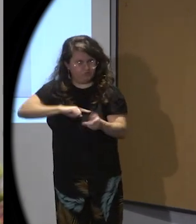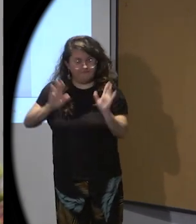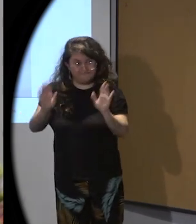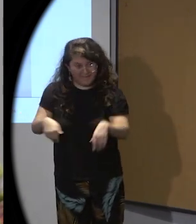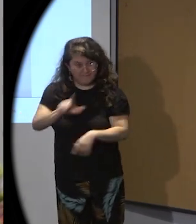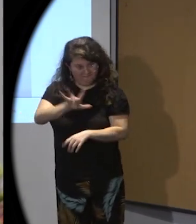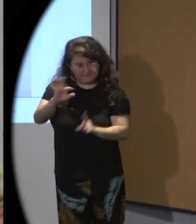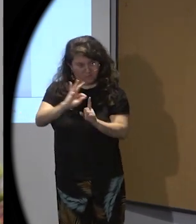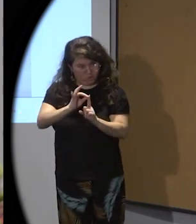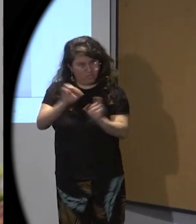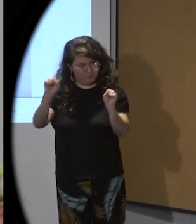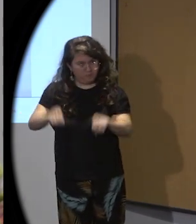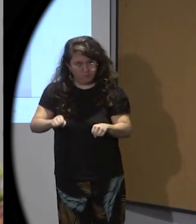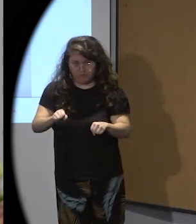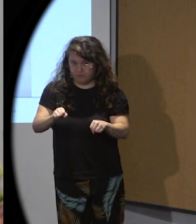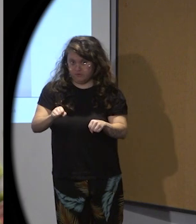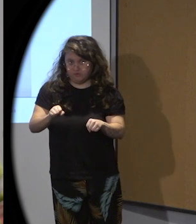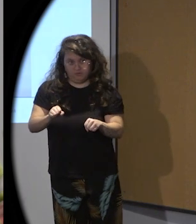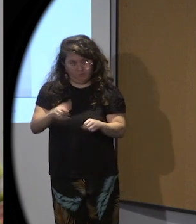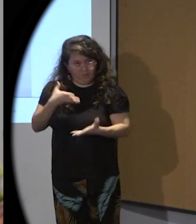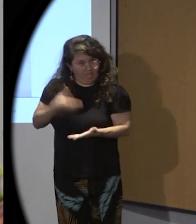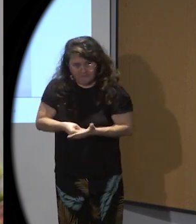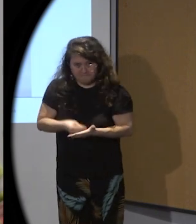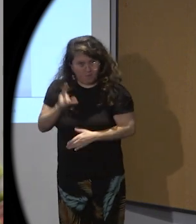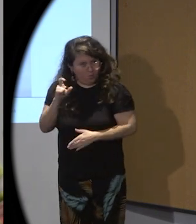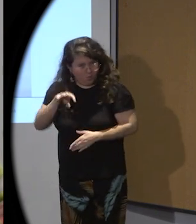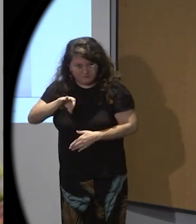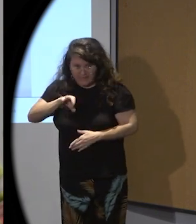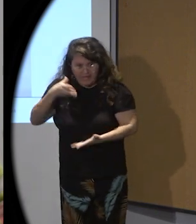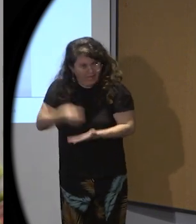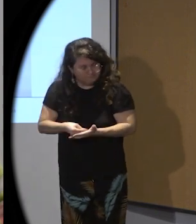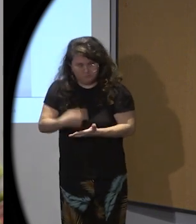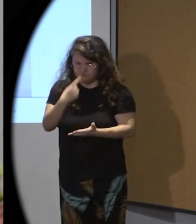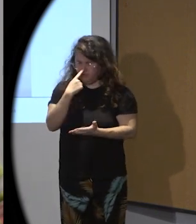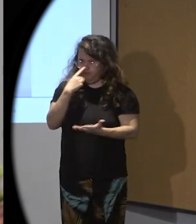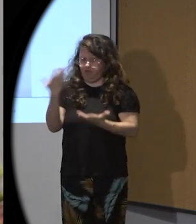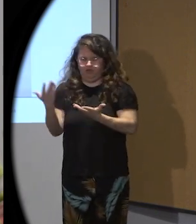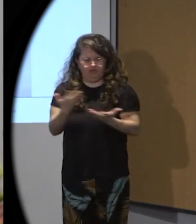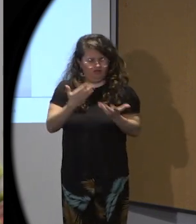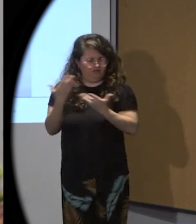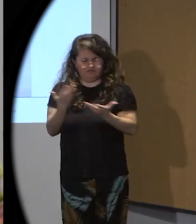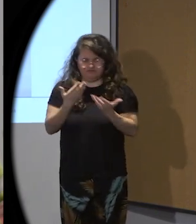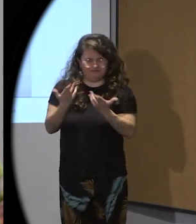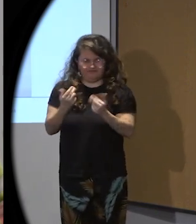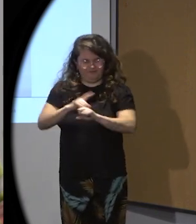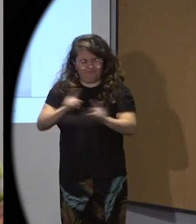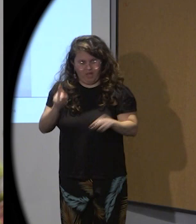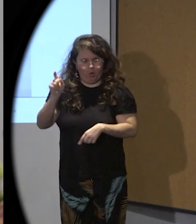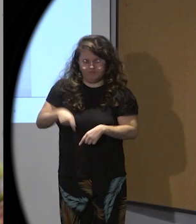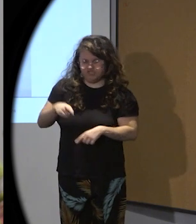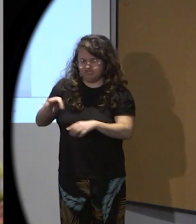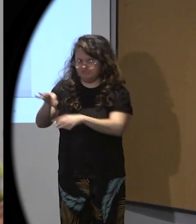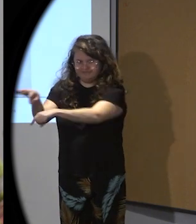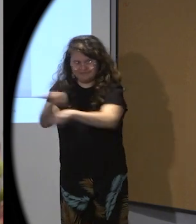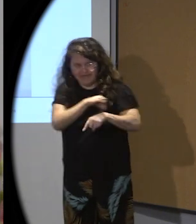on a des gens qui se déshydratent et qui ne sont pas forcément très bien. Et qu'on doit réhydrater en perfusion après au poste avancé.